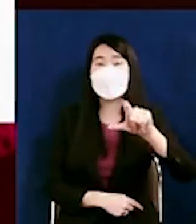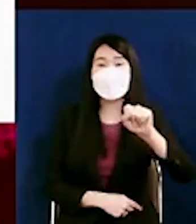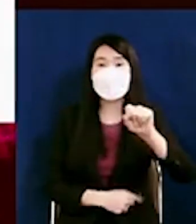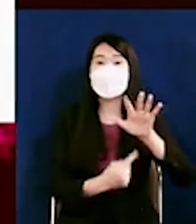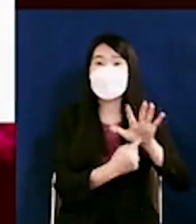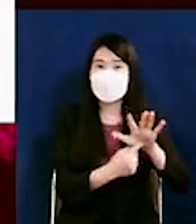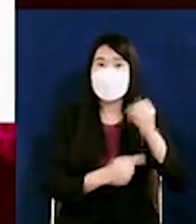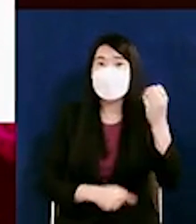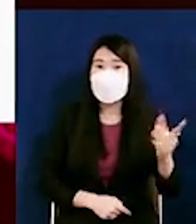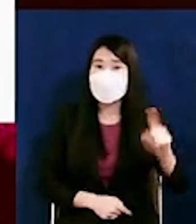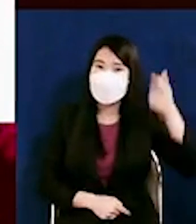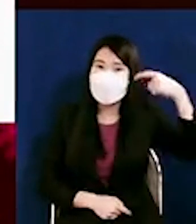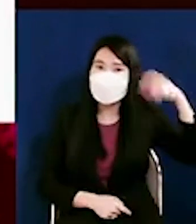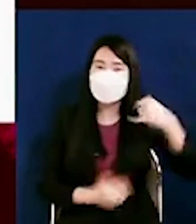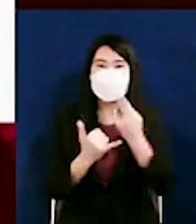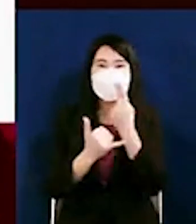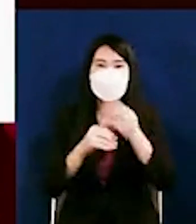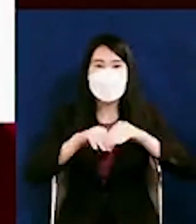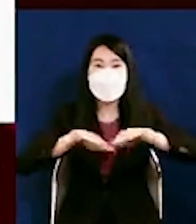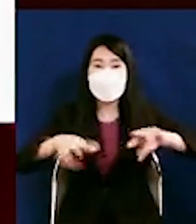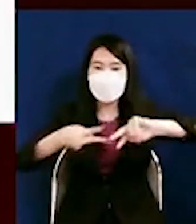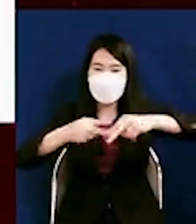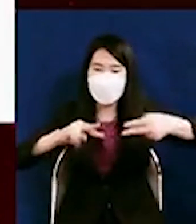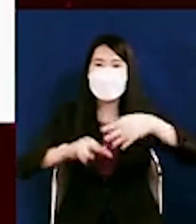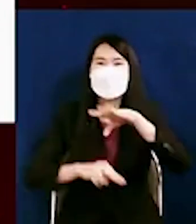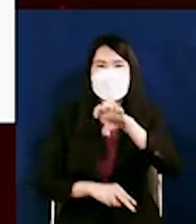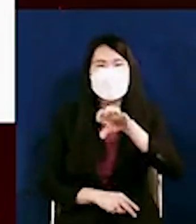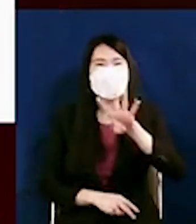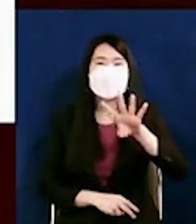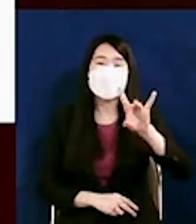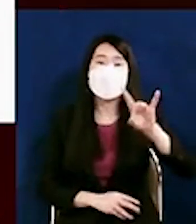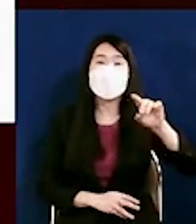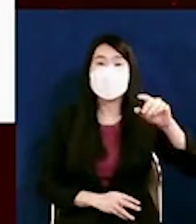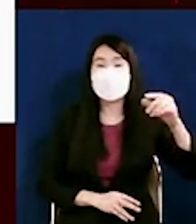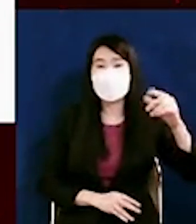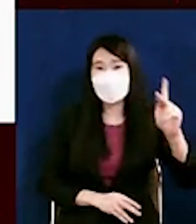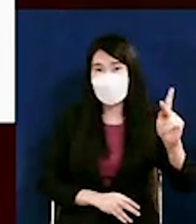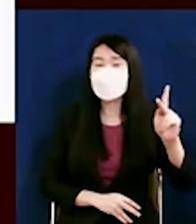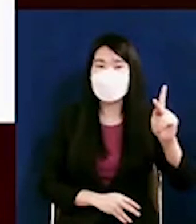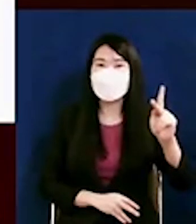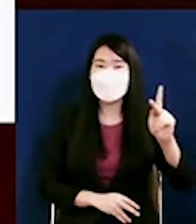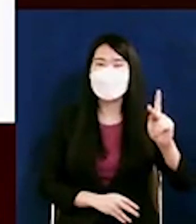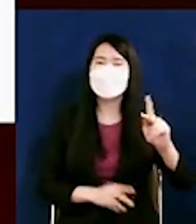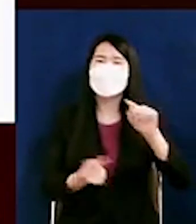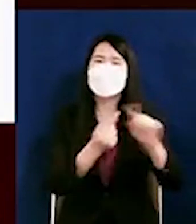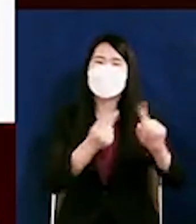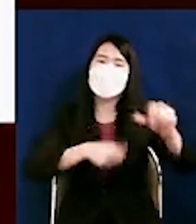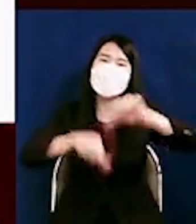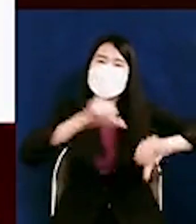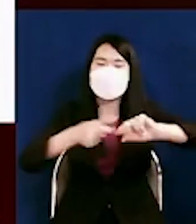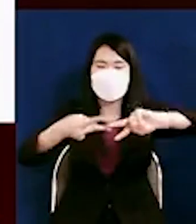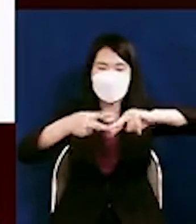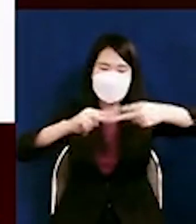ที่มันมีการกลายพันธุ์ที่ E484K เนี่ยนะครับที่อยู่บนสไปค์โปรตีนเนี่ยมันทำ